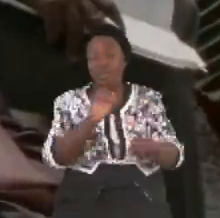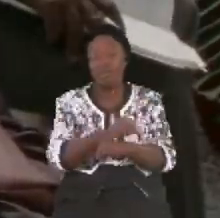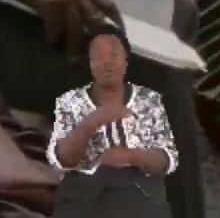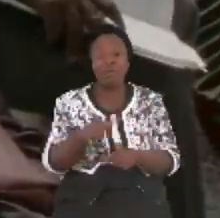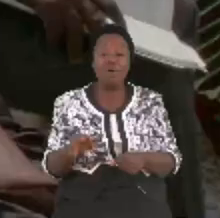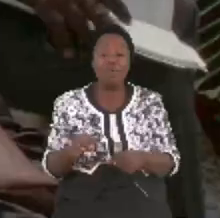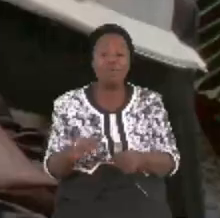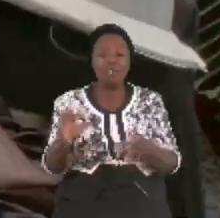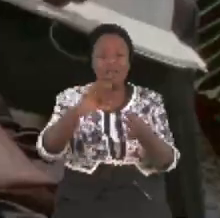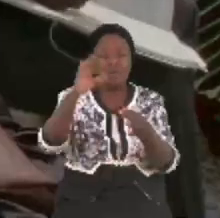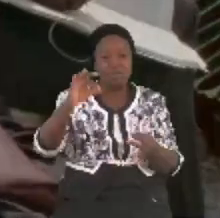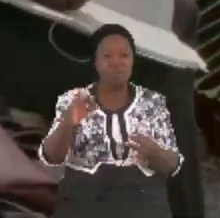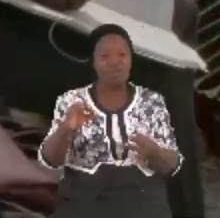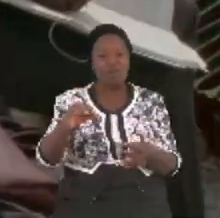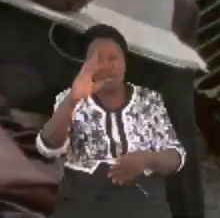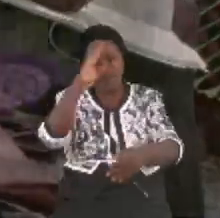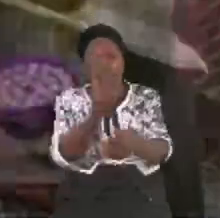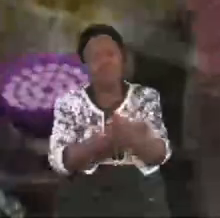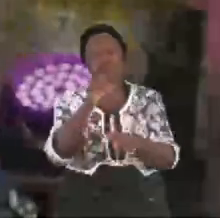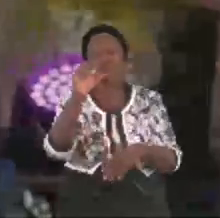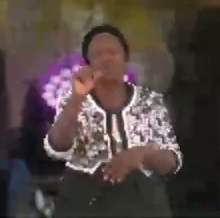Le miracle de la filiation spirituelle. Chapitre 2,